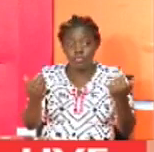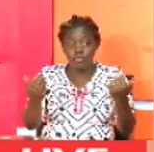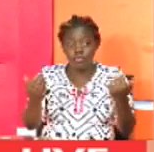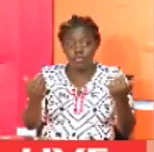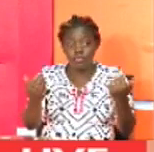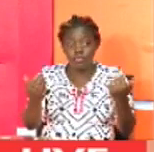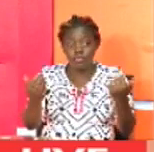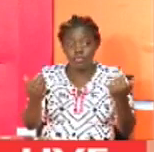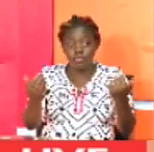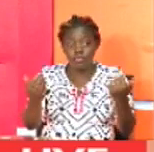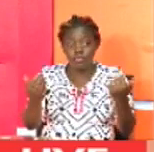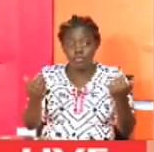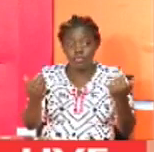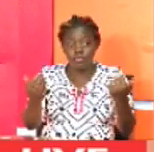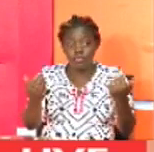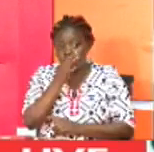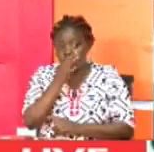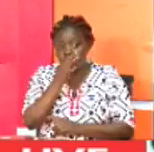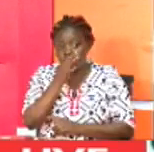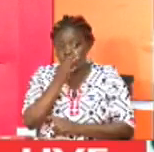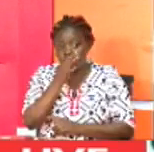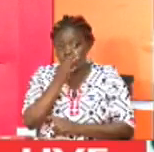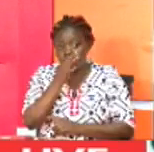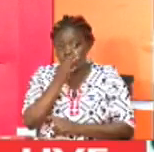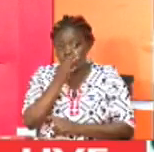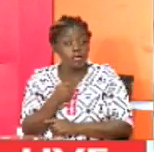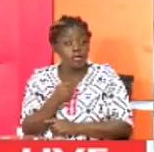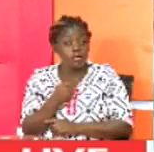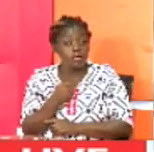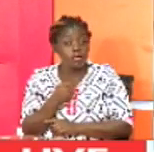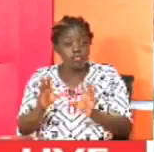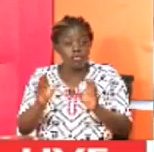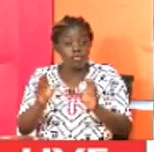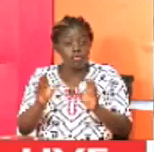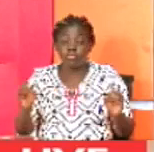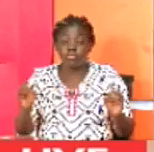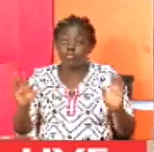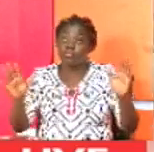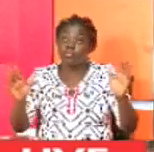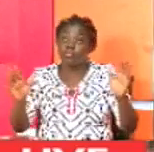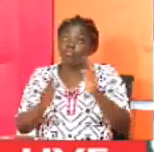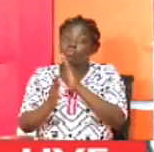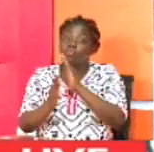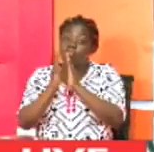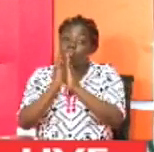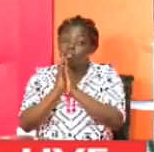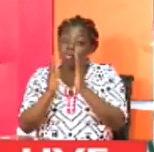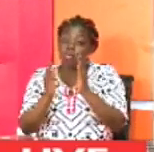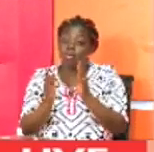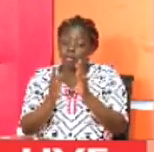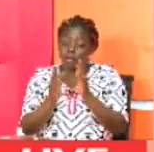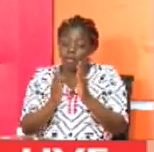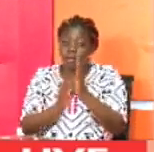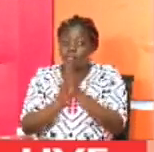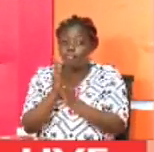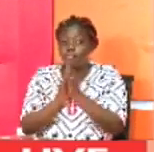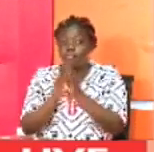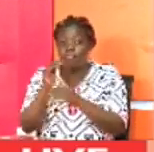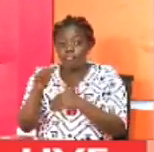guno ogw'okusiiba eswala eno si ya buwaze yadde ng'omubaka yagyettanira nnyo olw'ekiragiro kya allah gyali